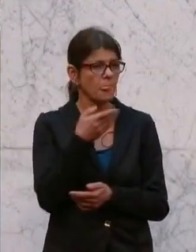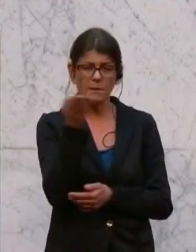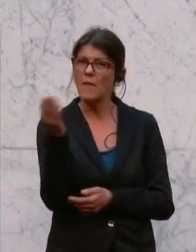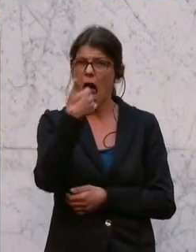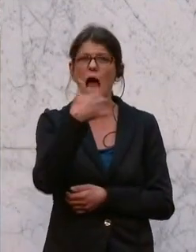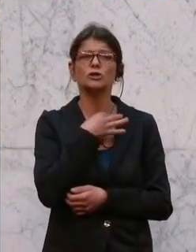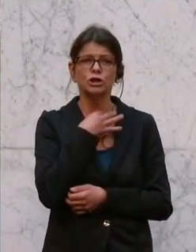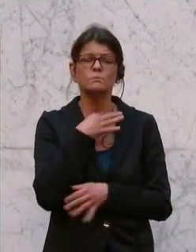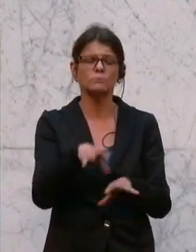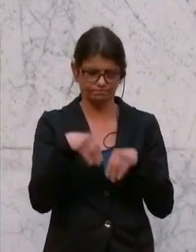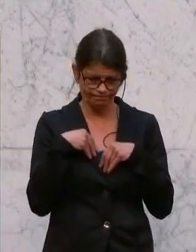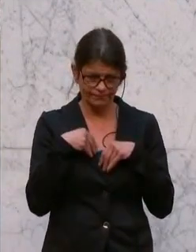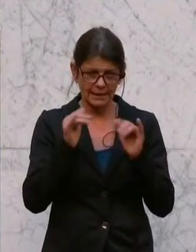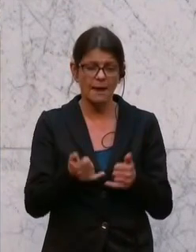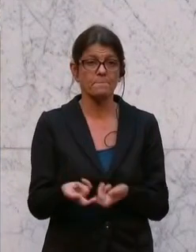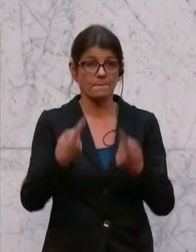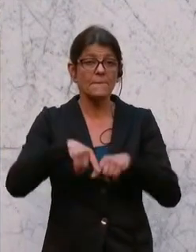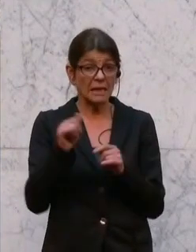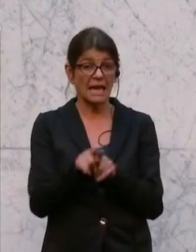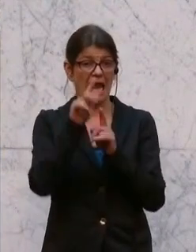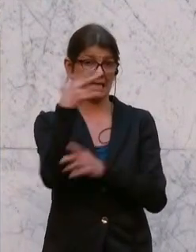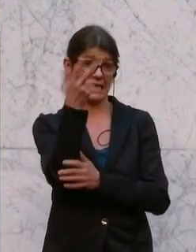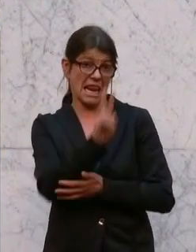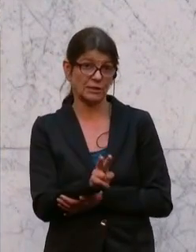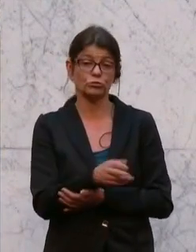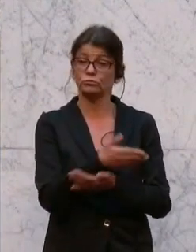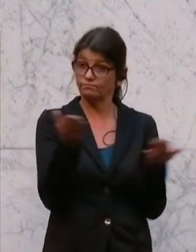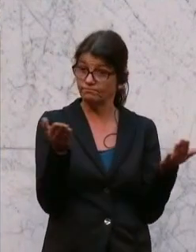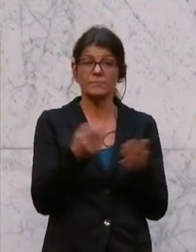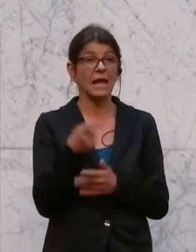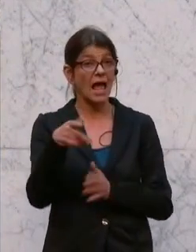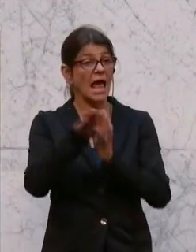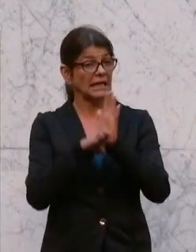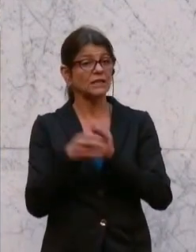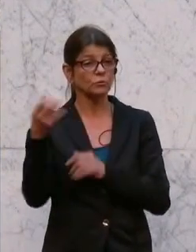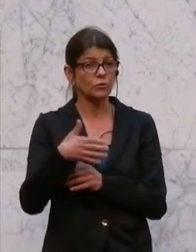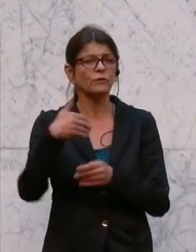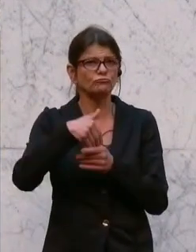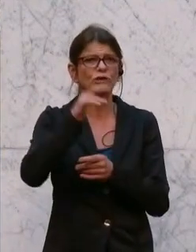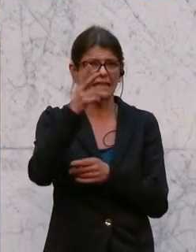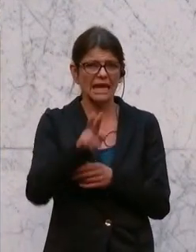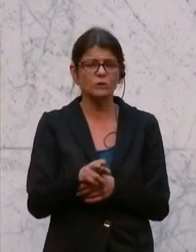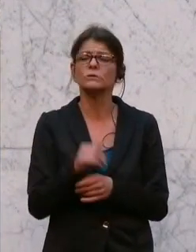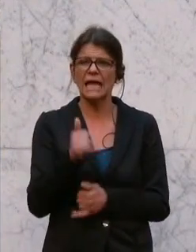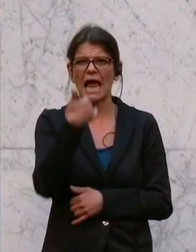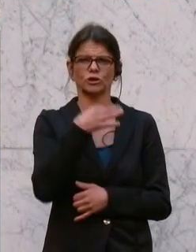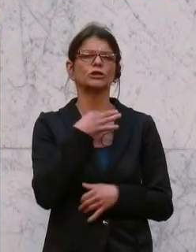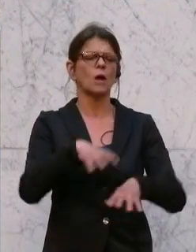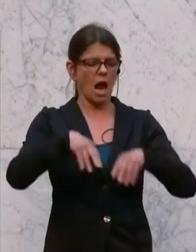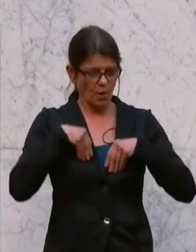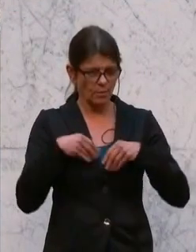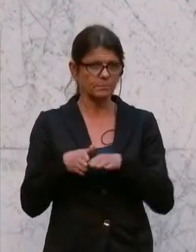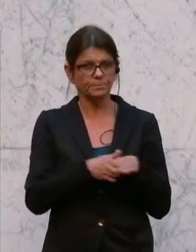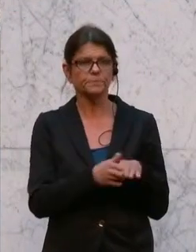ist einstimmig so angenommen. Wir kommen sogleich zur dritten Lesung. Der Gesetzentwurf ist in dritter Lesung einstimmig